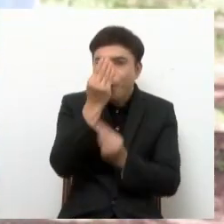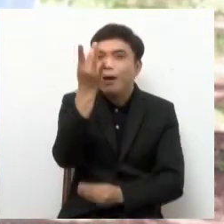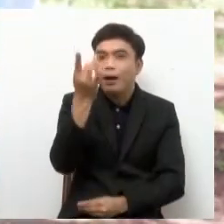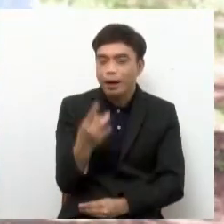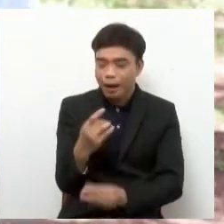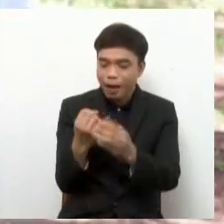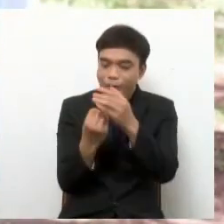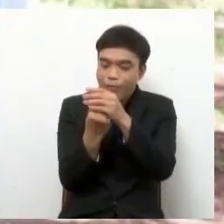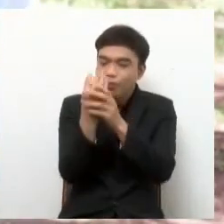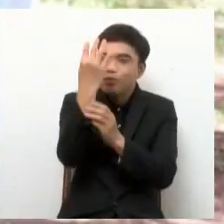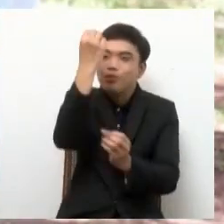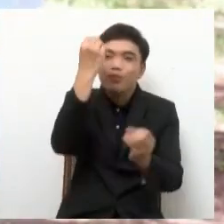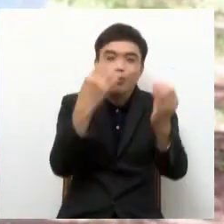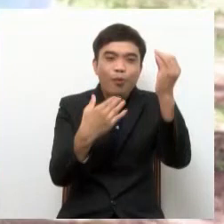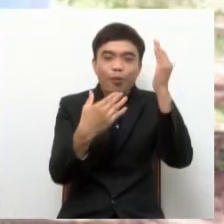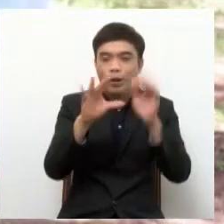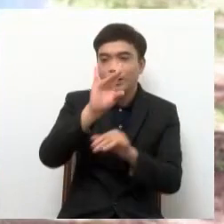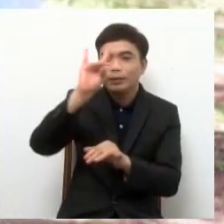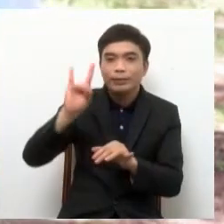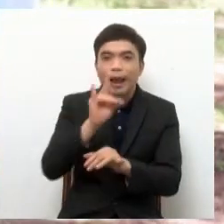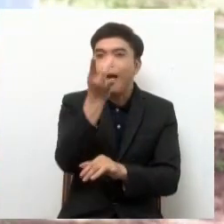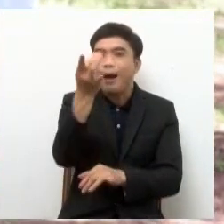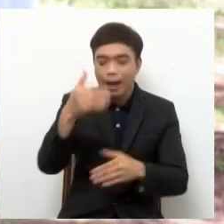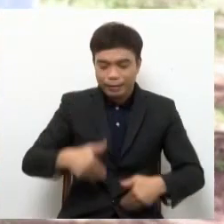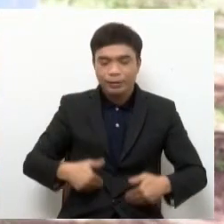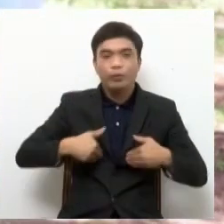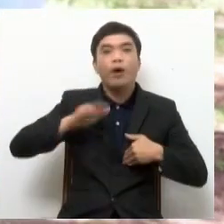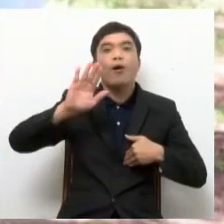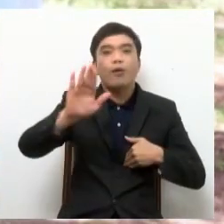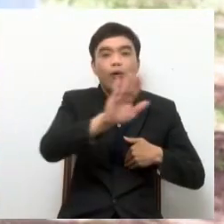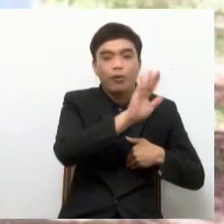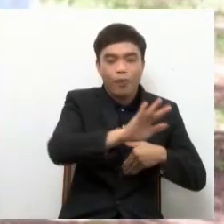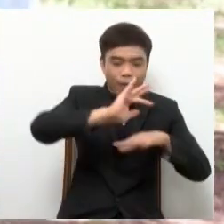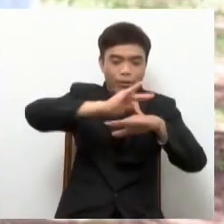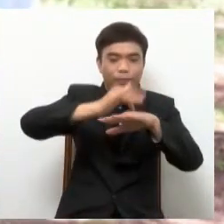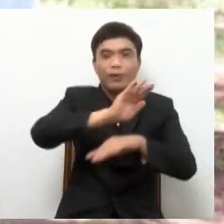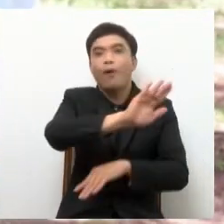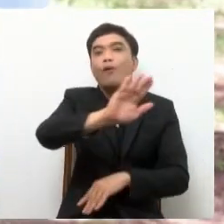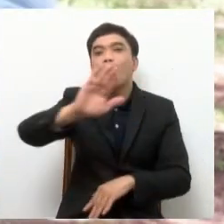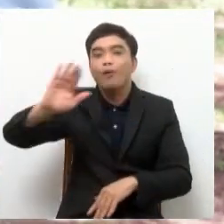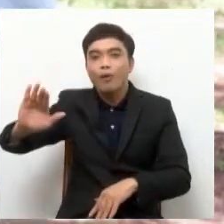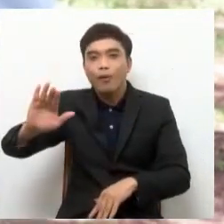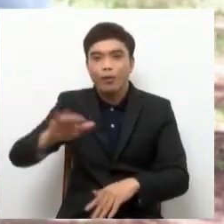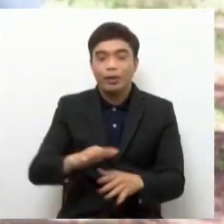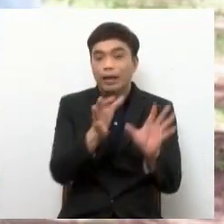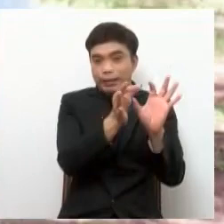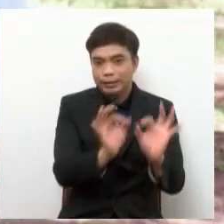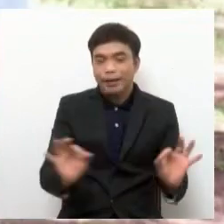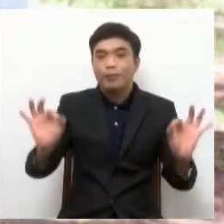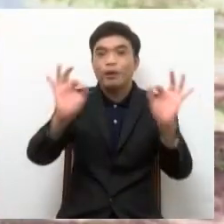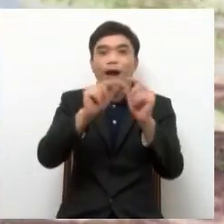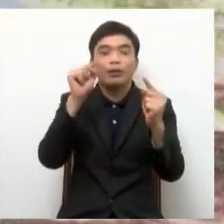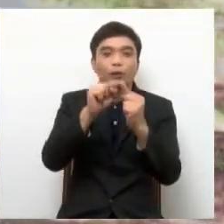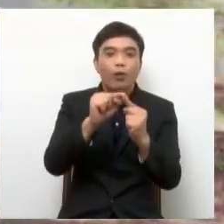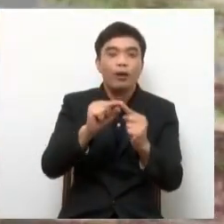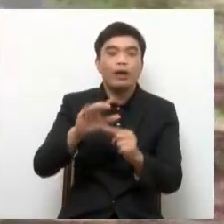ติบโตของพืชและสัตว์ความหลากหลายทางชีวภาพระบบนิเวศในป่าเบญจพรรณความสัมพันธ์และห่วงโซ่อาหาร